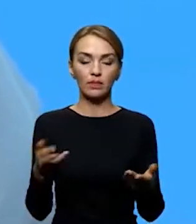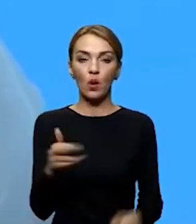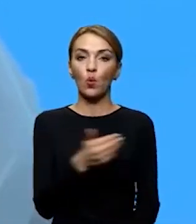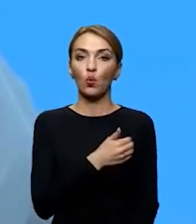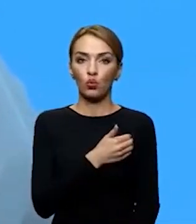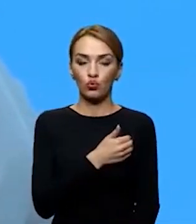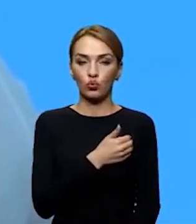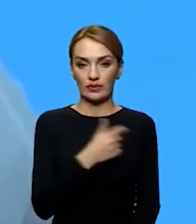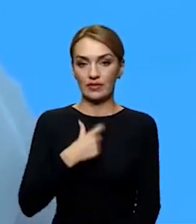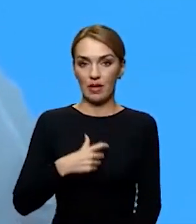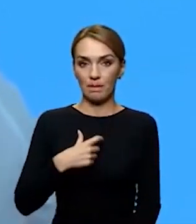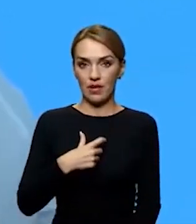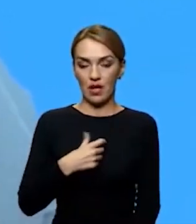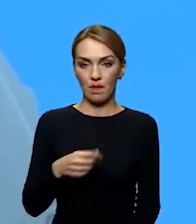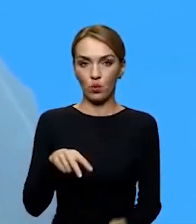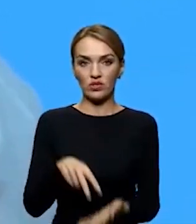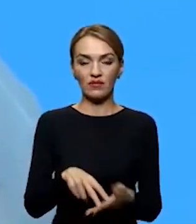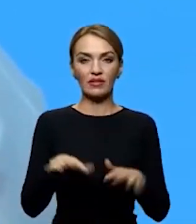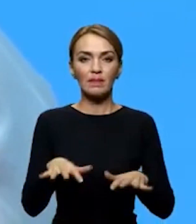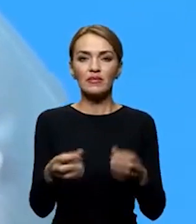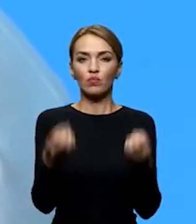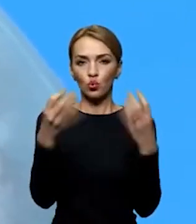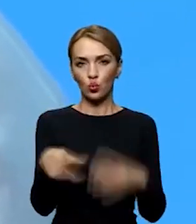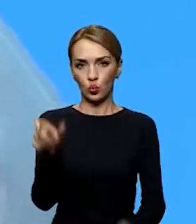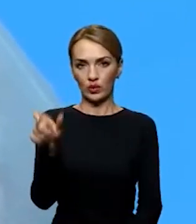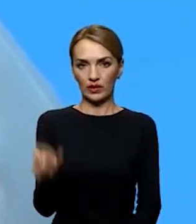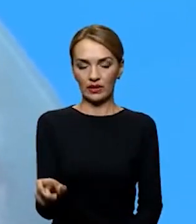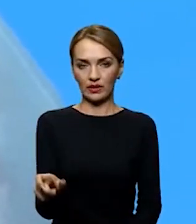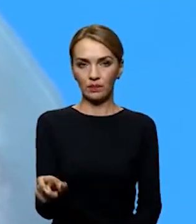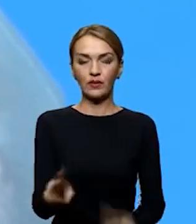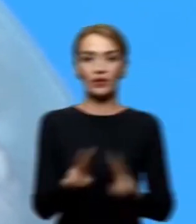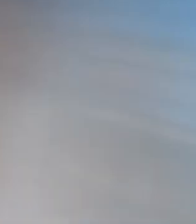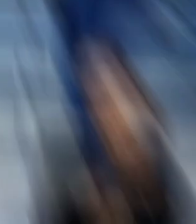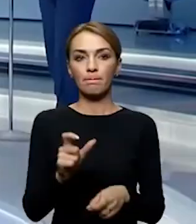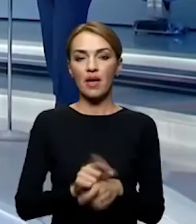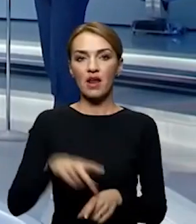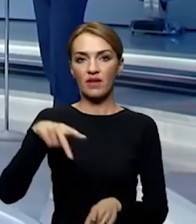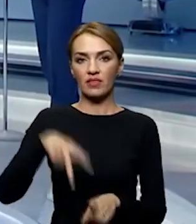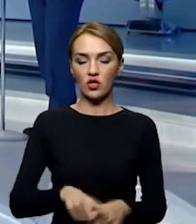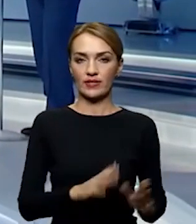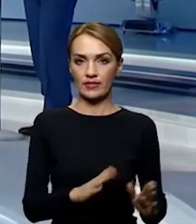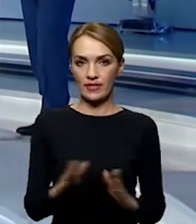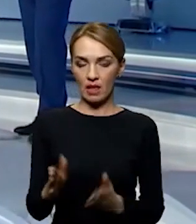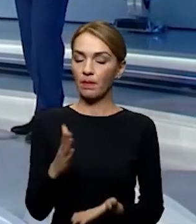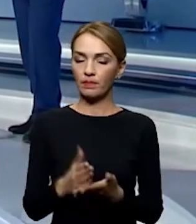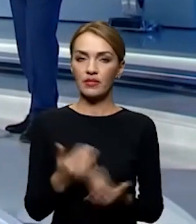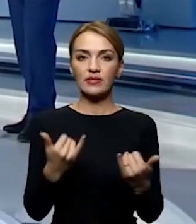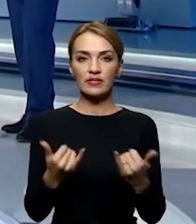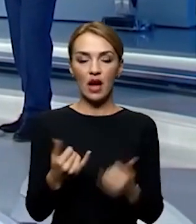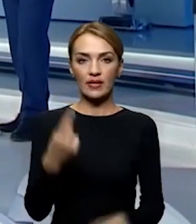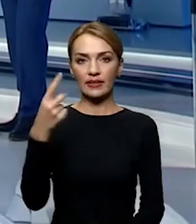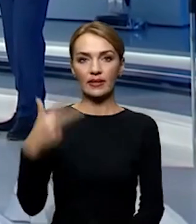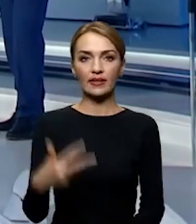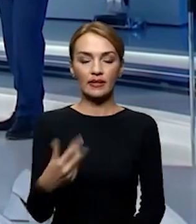поставити себе на місце простої людини, яка стикається з цією бідою. Зараз третина лікарень першої хвилі